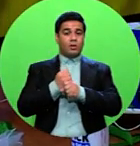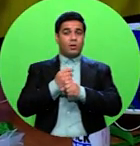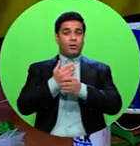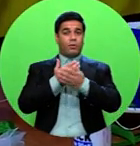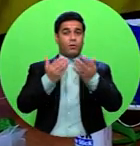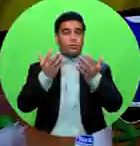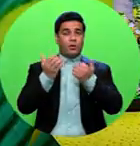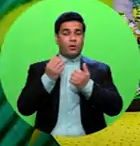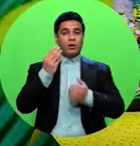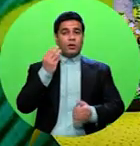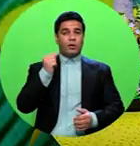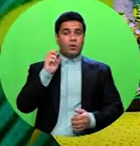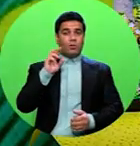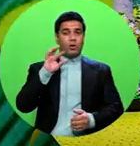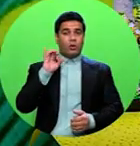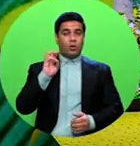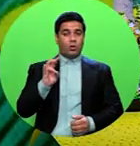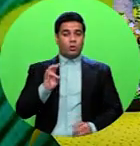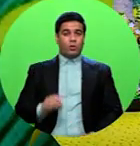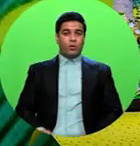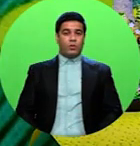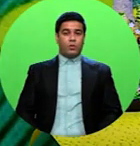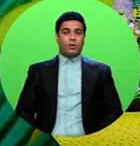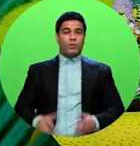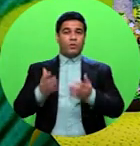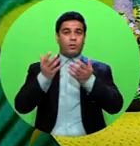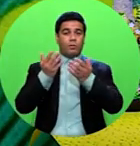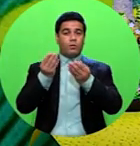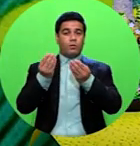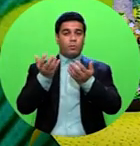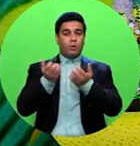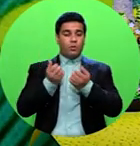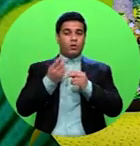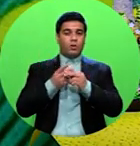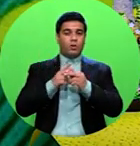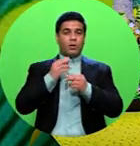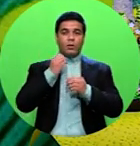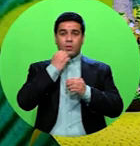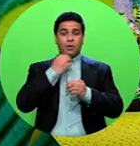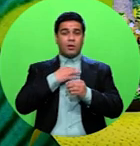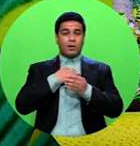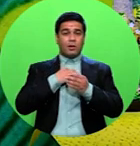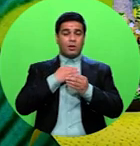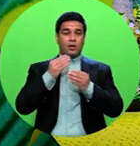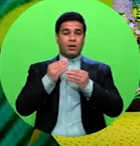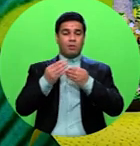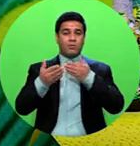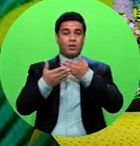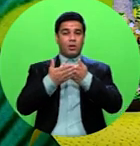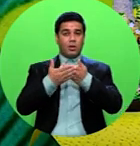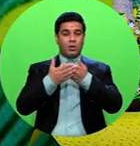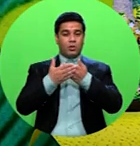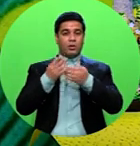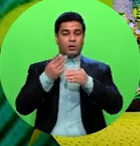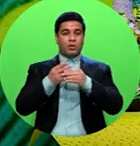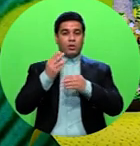берете шаблон, берете лоскуток, с изнаночной стороны кладете